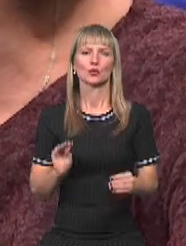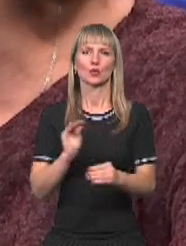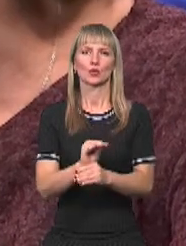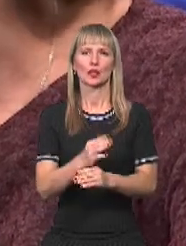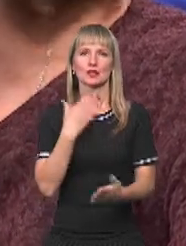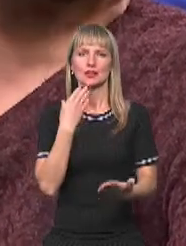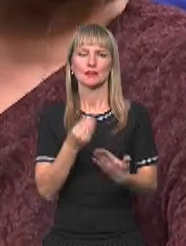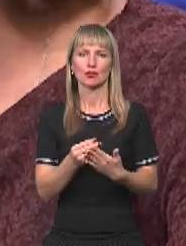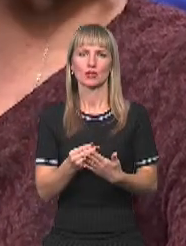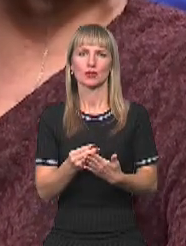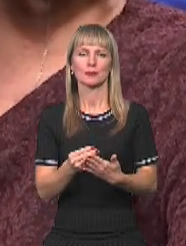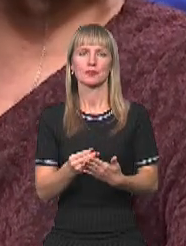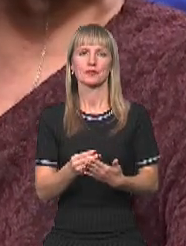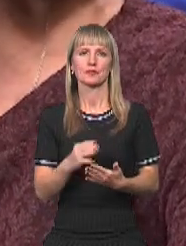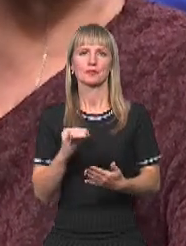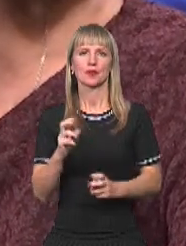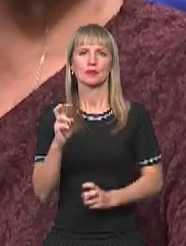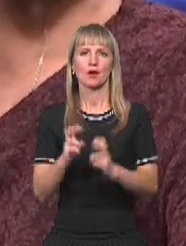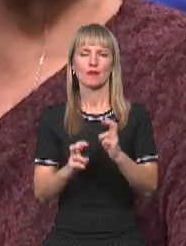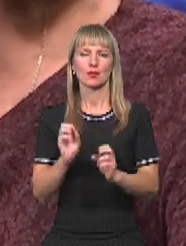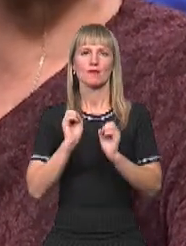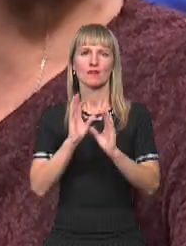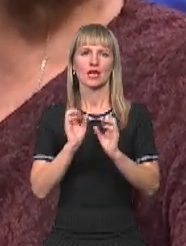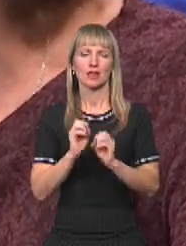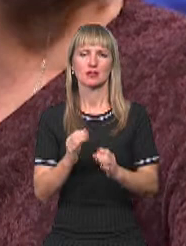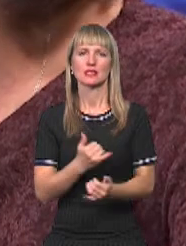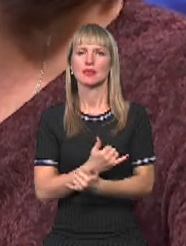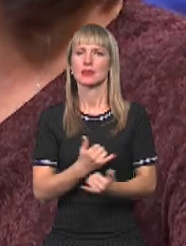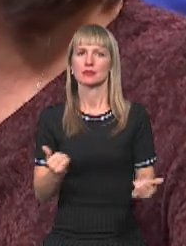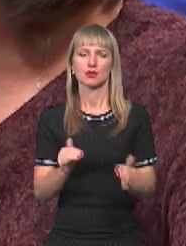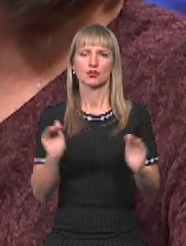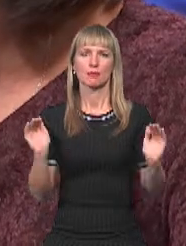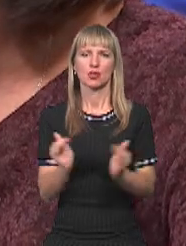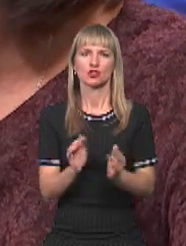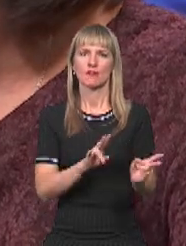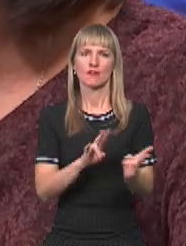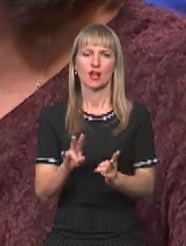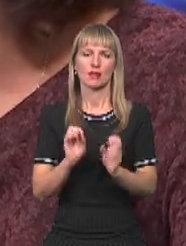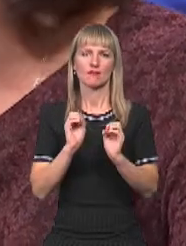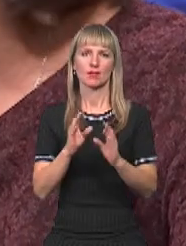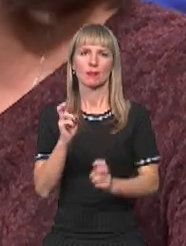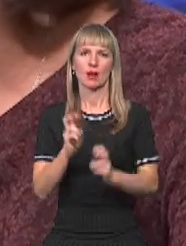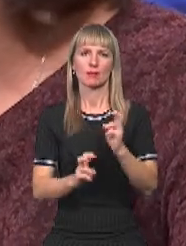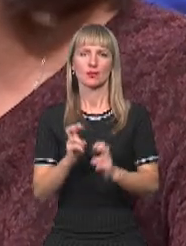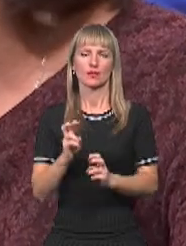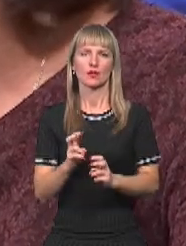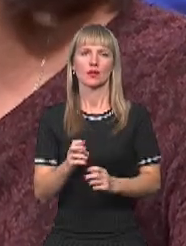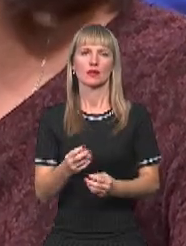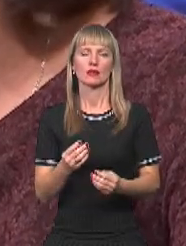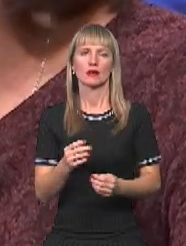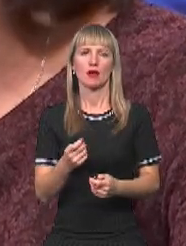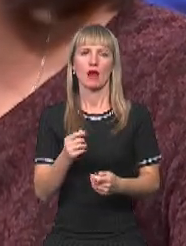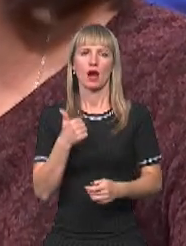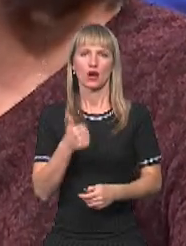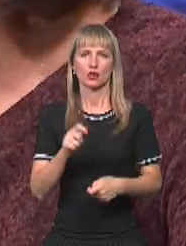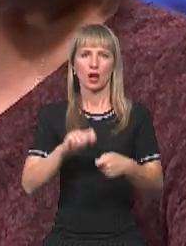зелені зони. І додав свої. І, здається, промислові викиди. І забезпечення, зменшення шкідливих викидів промислових підприємств та ефективний контроль за станом